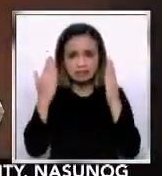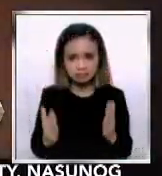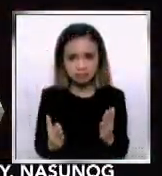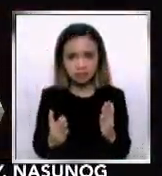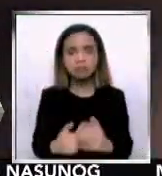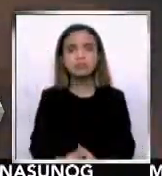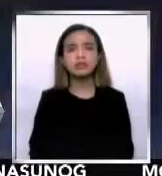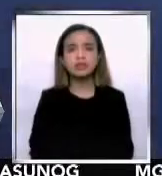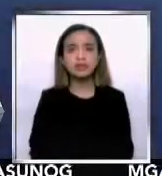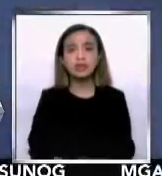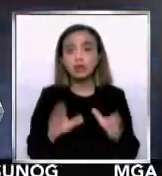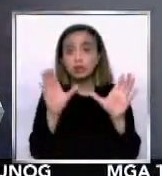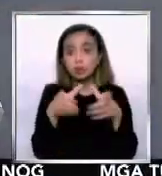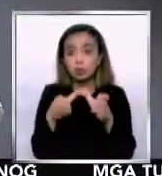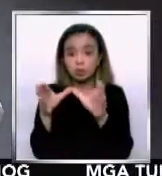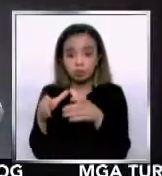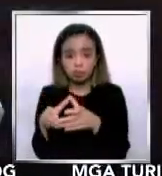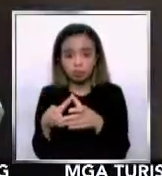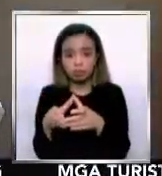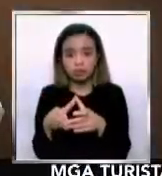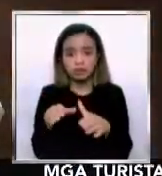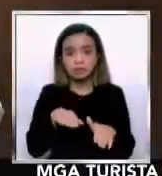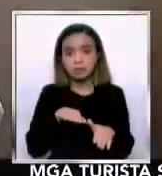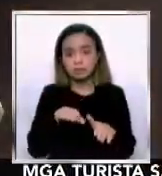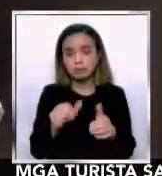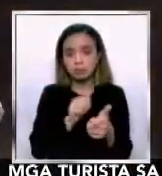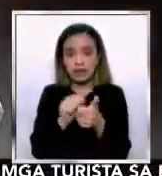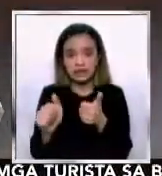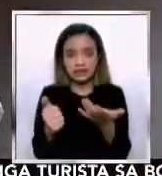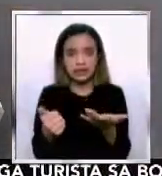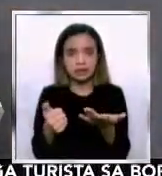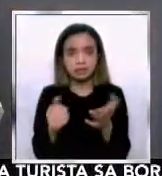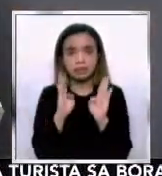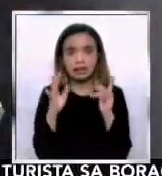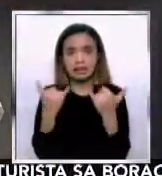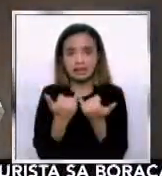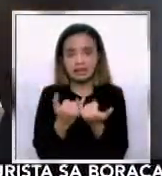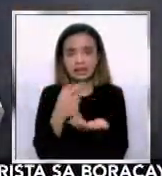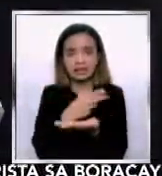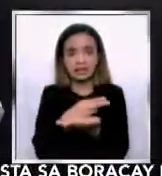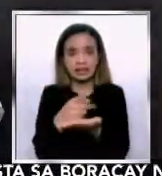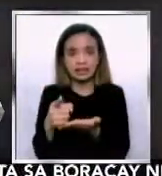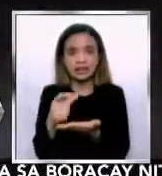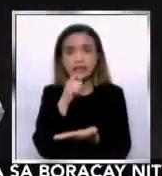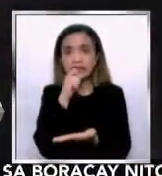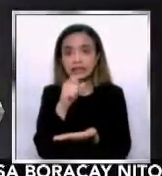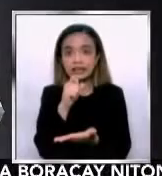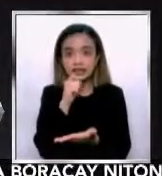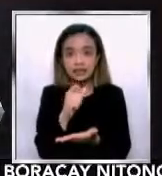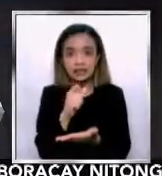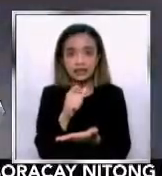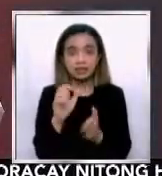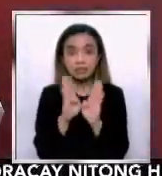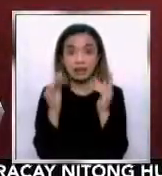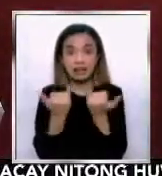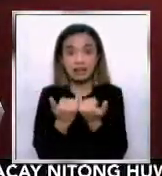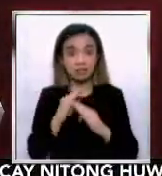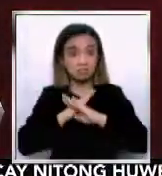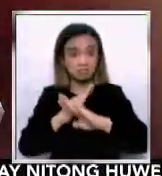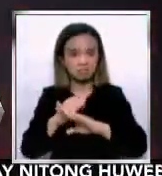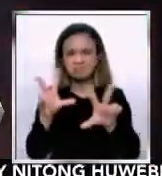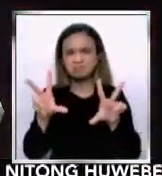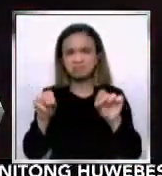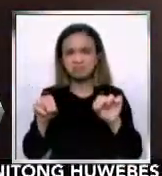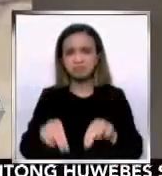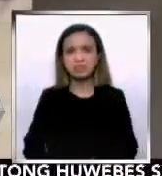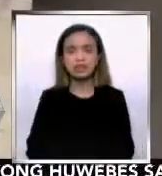grupong dumaraan sa kanilang barangay tuwing Semana Santa at hindi naman daw pinipigilan ng barangay. Kasi po kung mamamanata sila, hindi